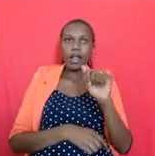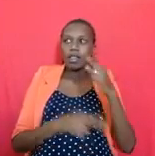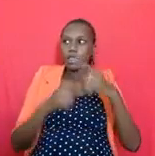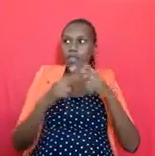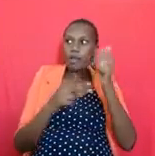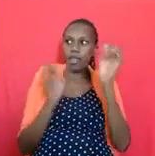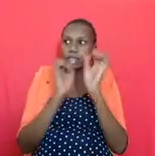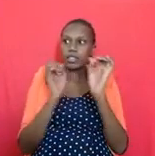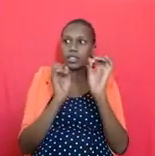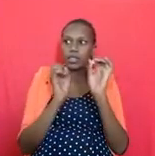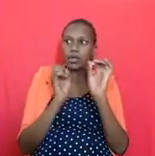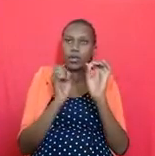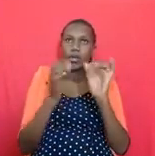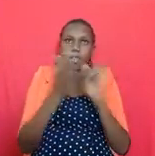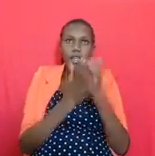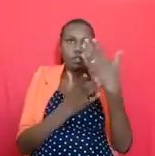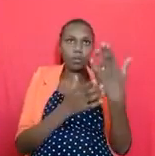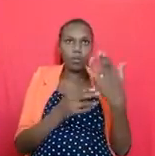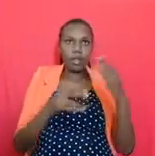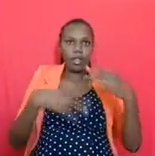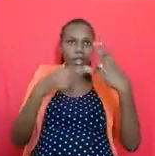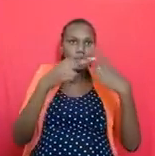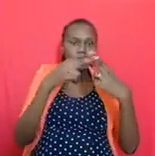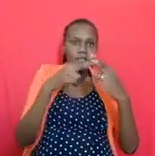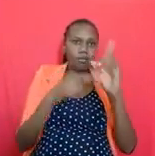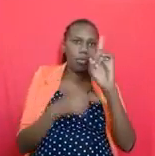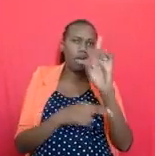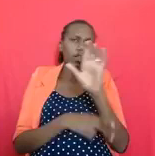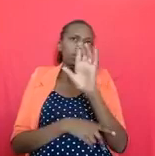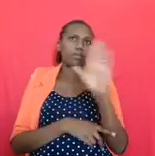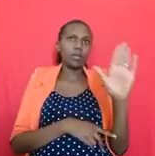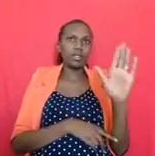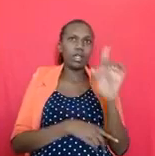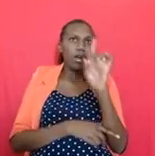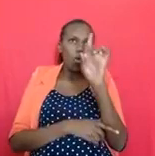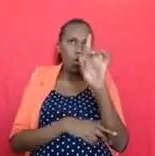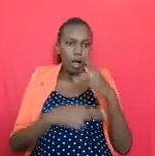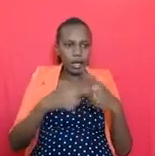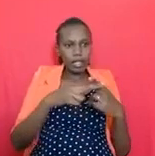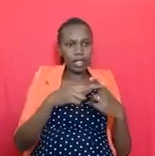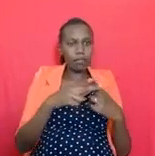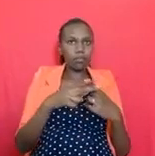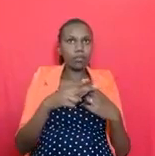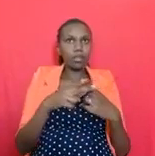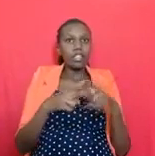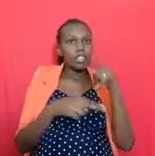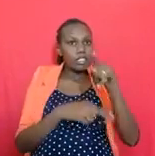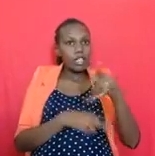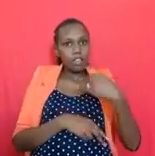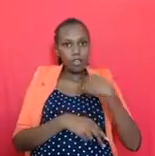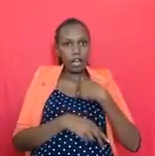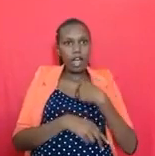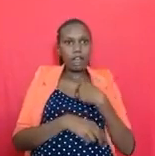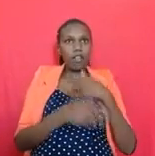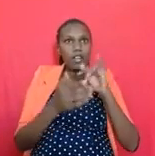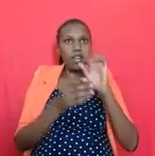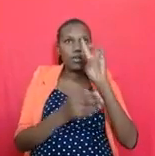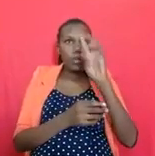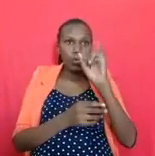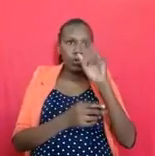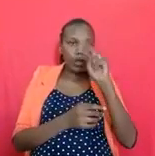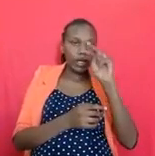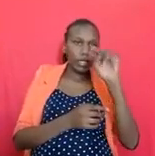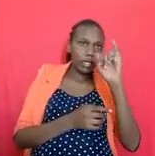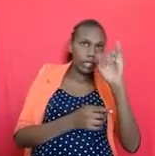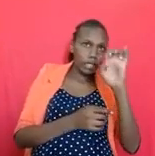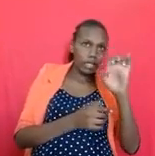ligi. Na ilatadhiri mwe dukadike maritwa meri. Litwa lili ya kuadika hawewe na kura, Likorone Winnie,